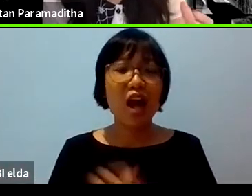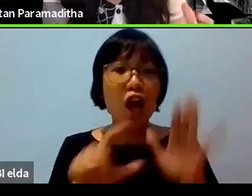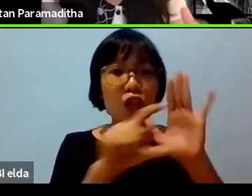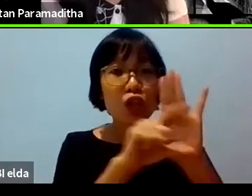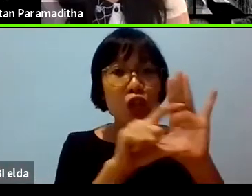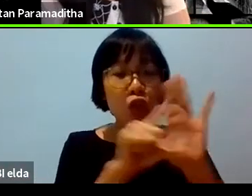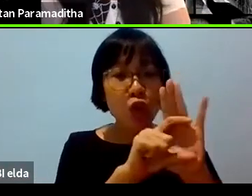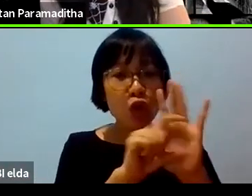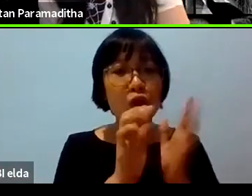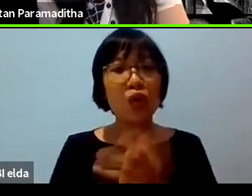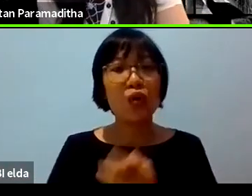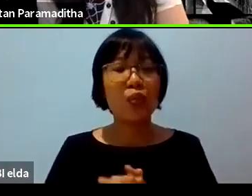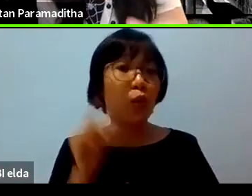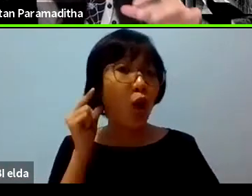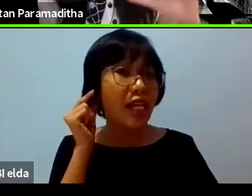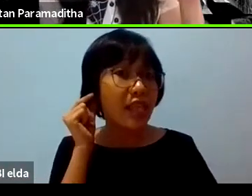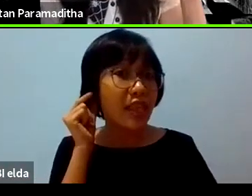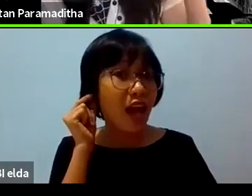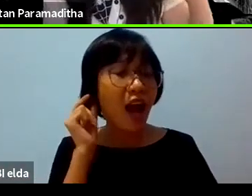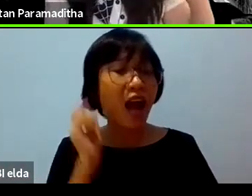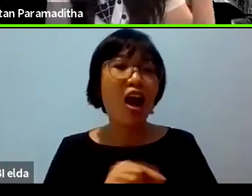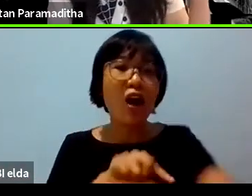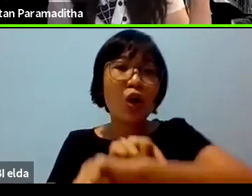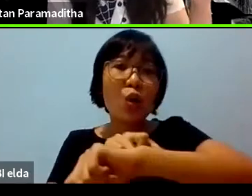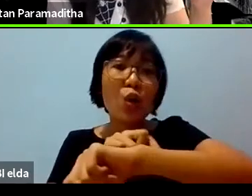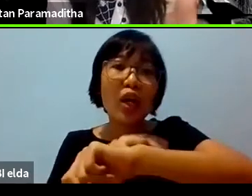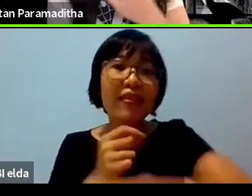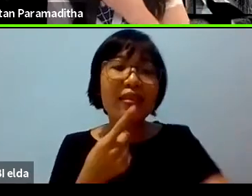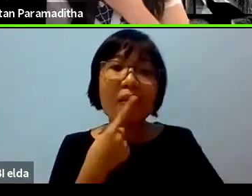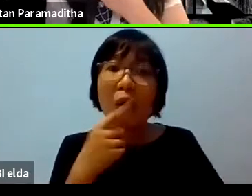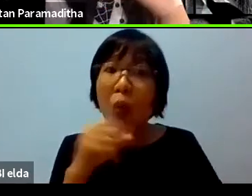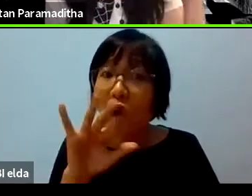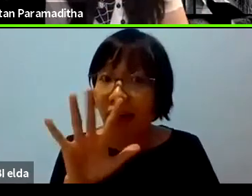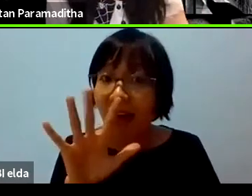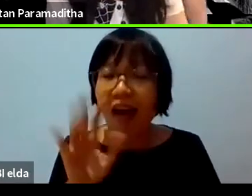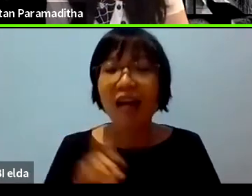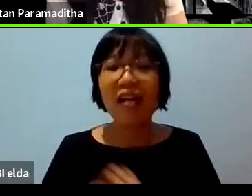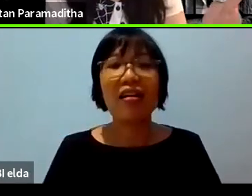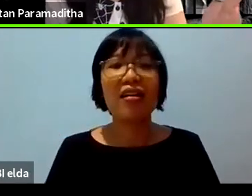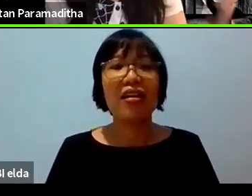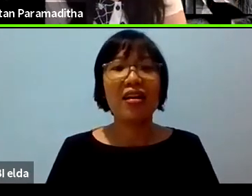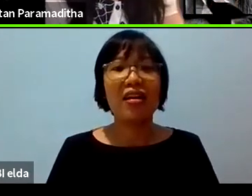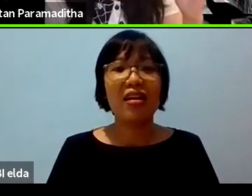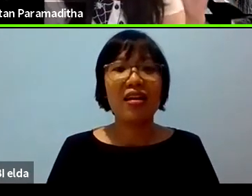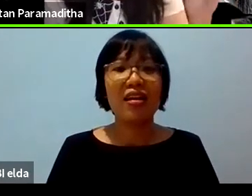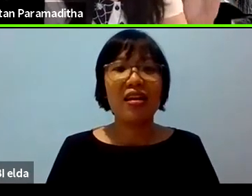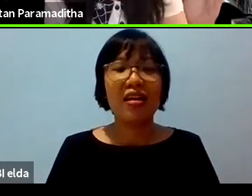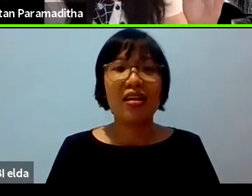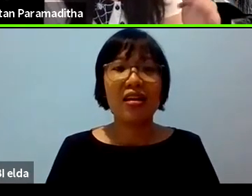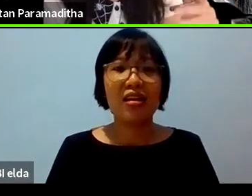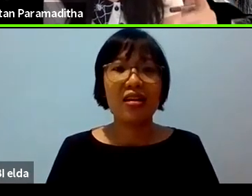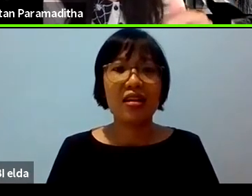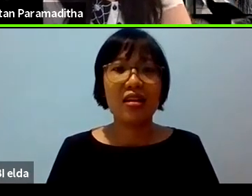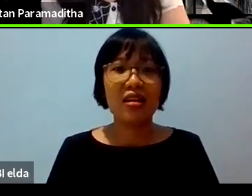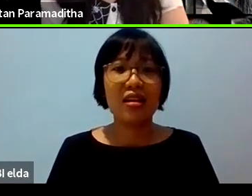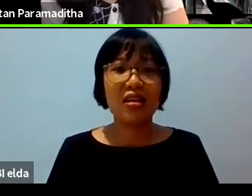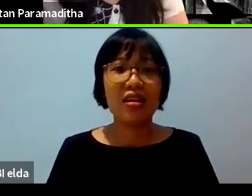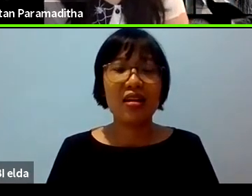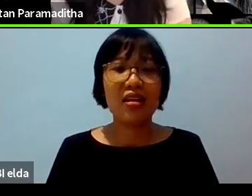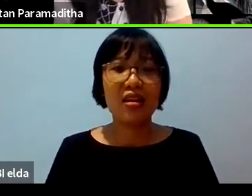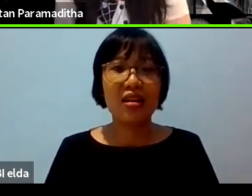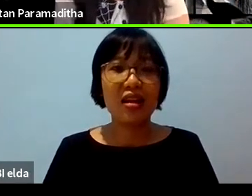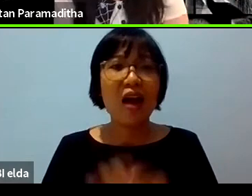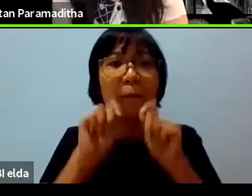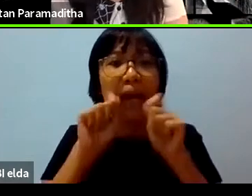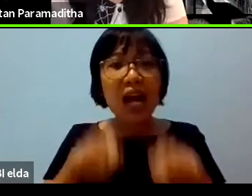tidak diharapkan gitu, tidak terdengar meyakinkan ya, itu semakin aja dilihat sebagai sumber pengetahuan yang kurang